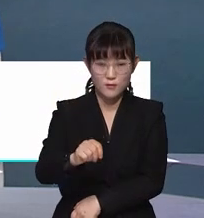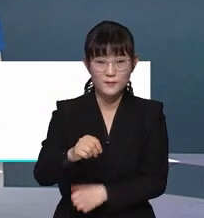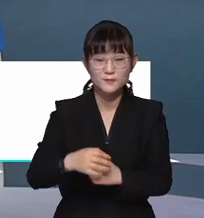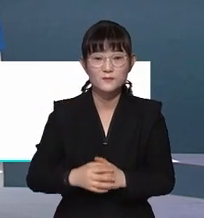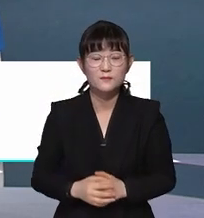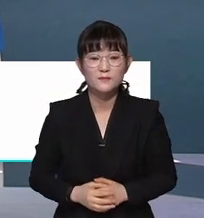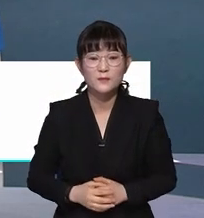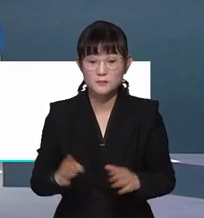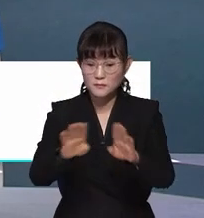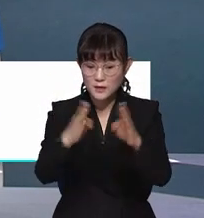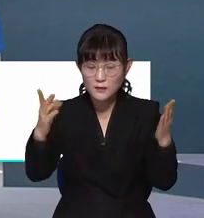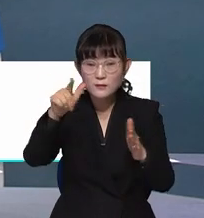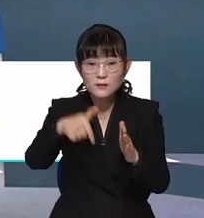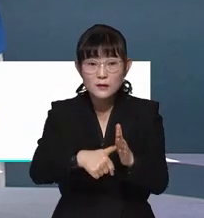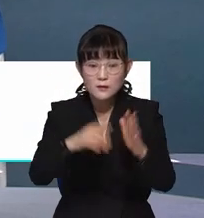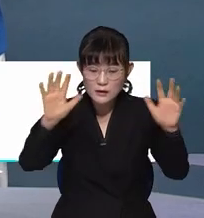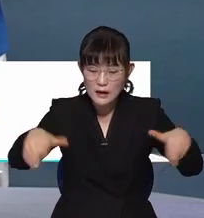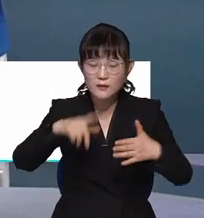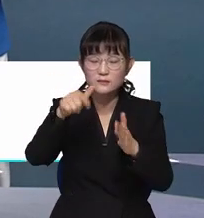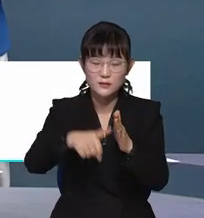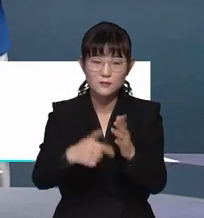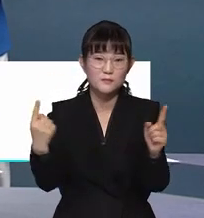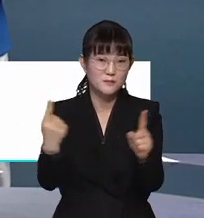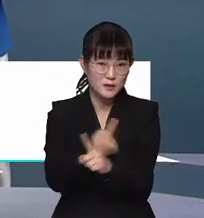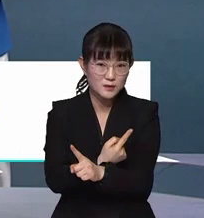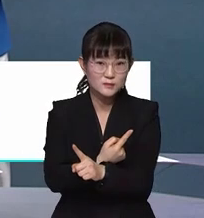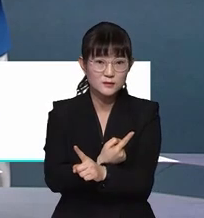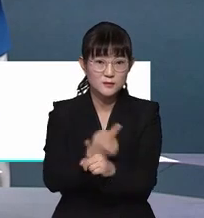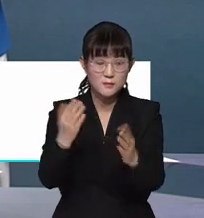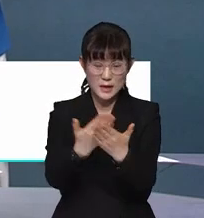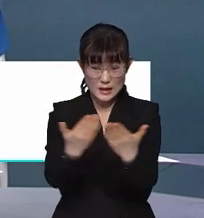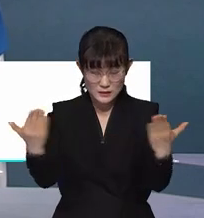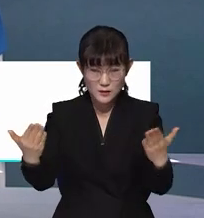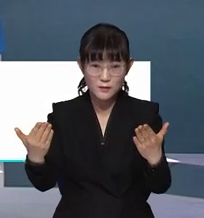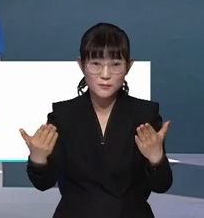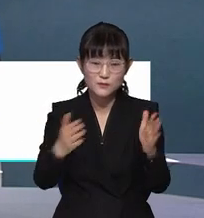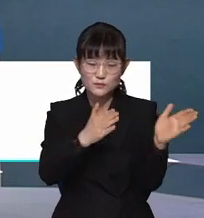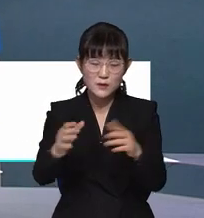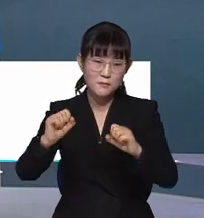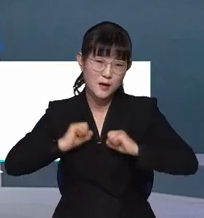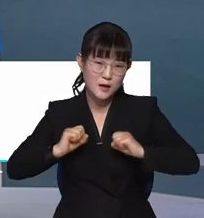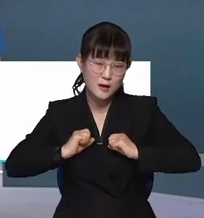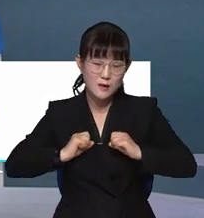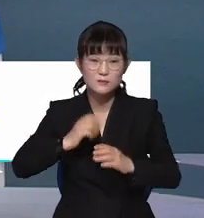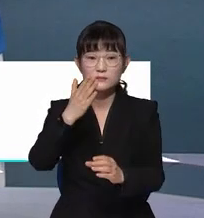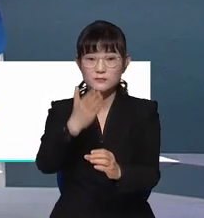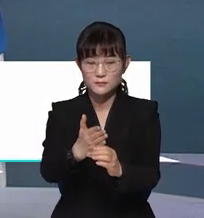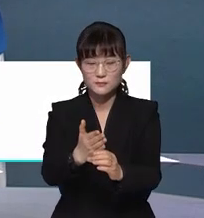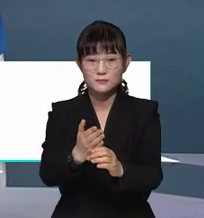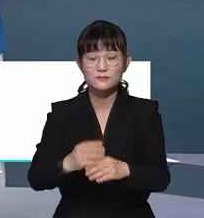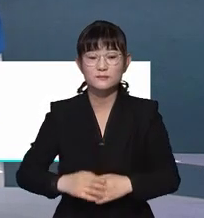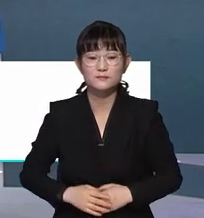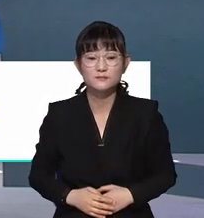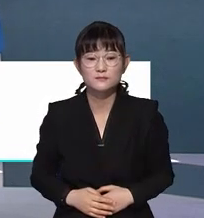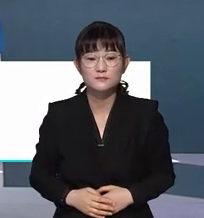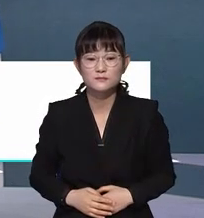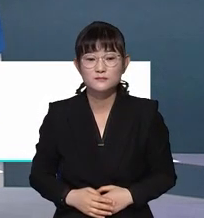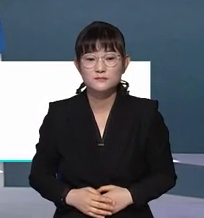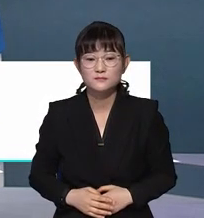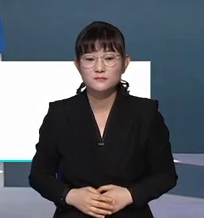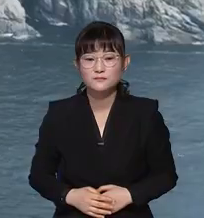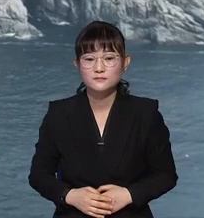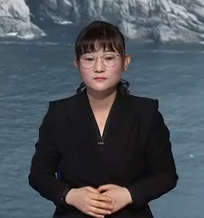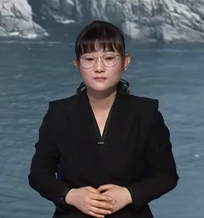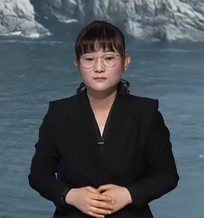하고 개최 시기도 가을철로 조정하기로 하는 등 박람회 준비에 박차를 가하고 있습니다. 박승현 기자가 취재했습니다.